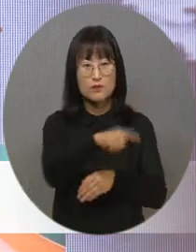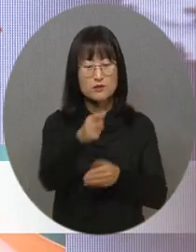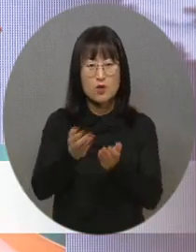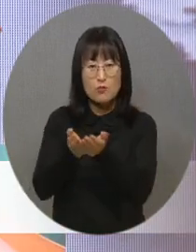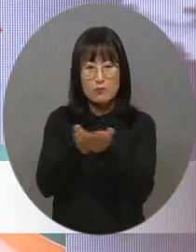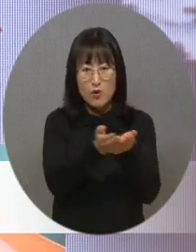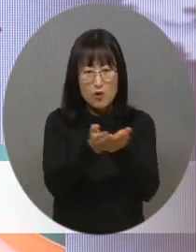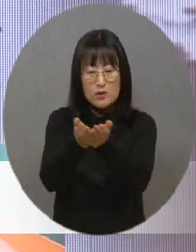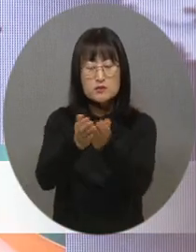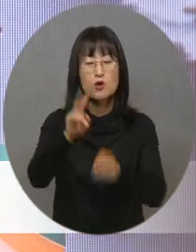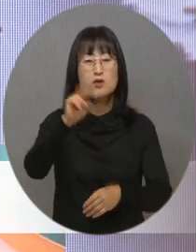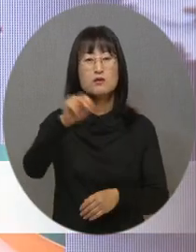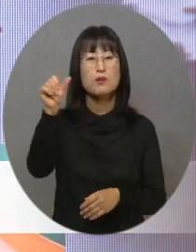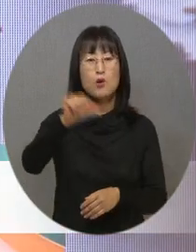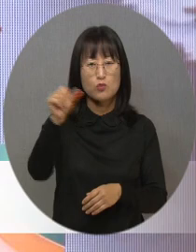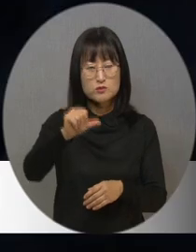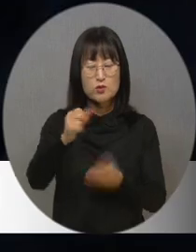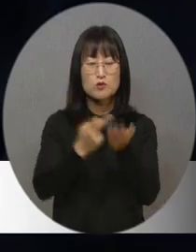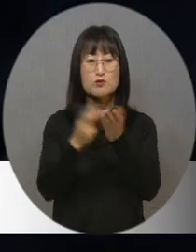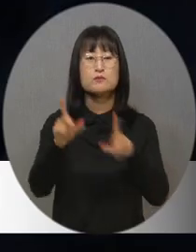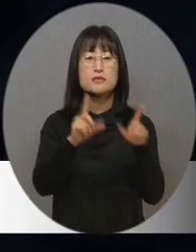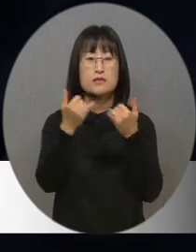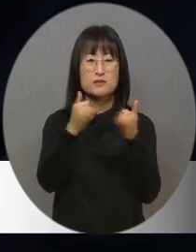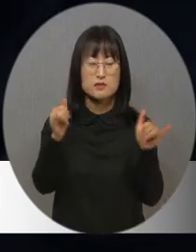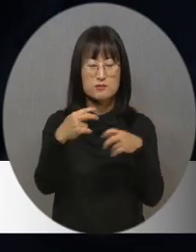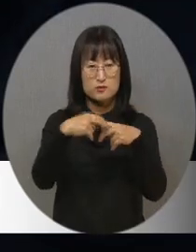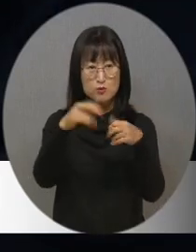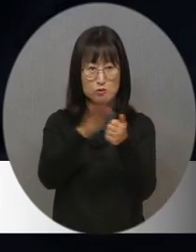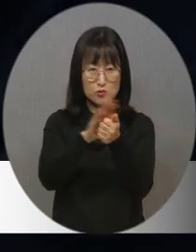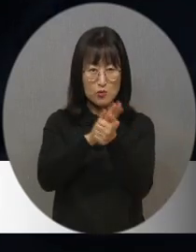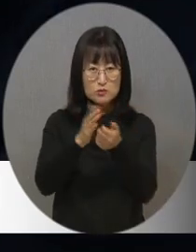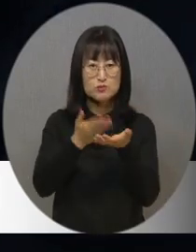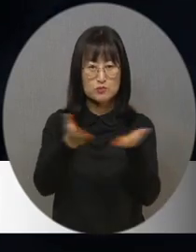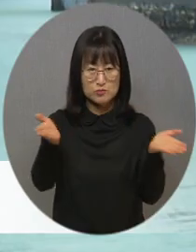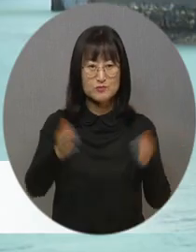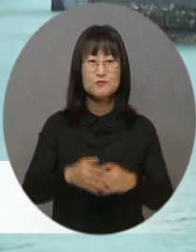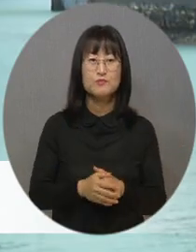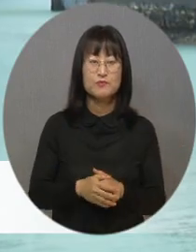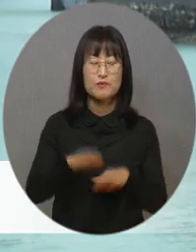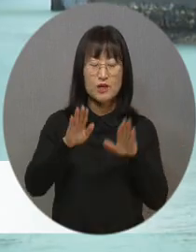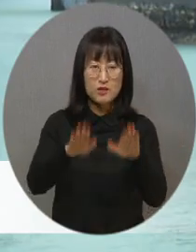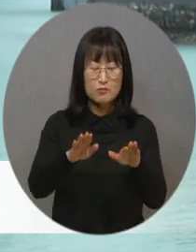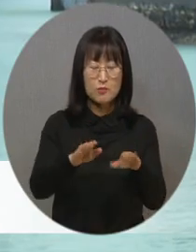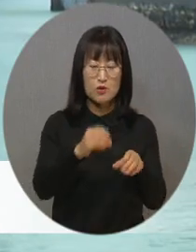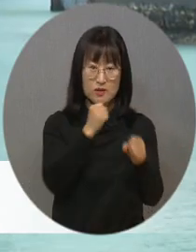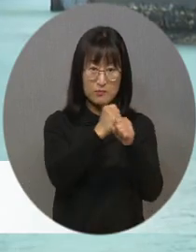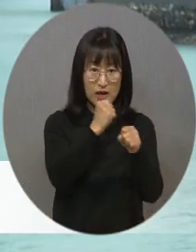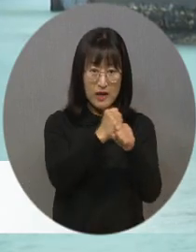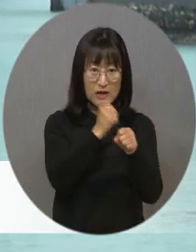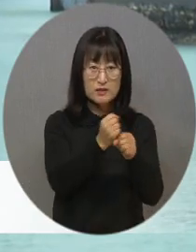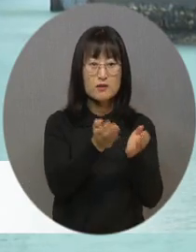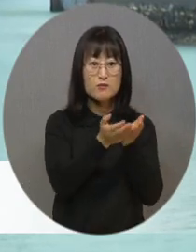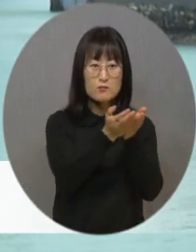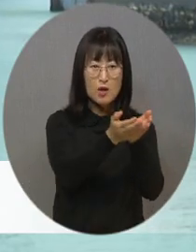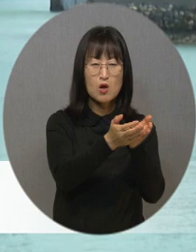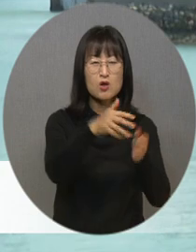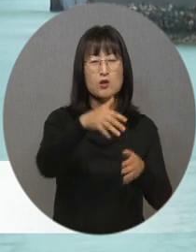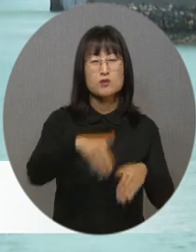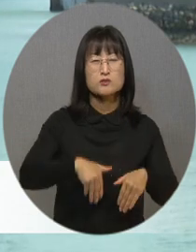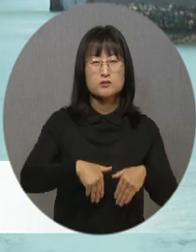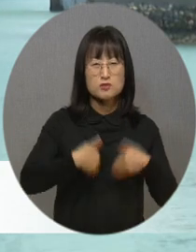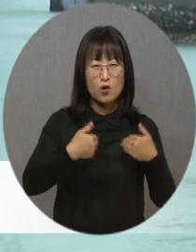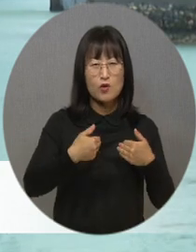지난해 2만 5천여 섬 주민에게 의료 서비스를 제공했으며 이번에 건조된 전남 511호는